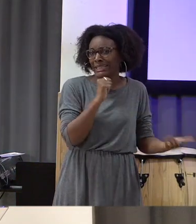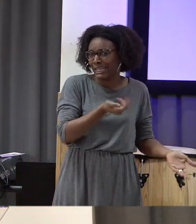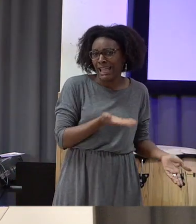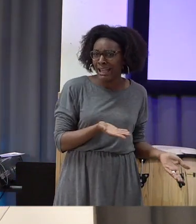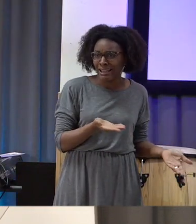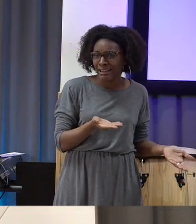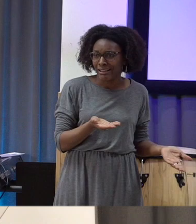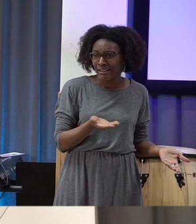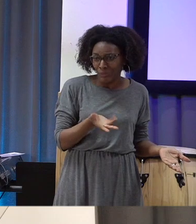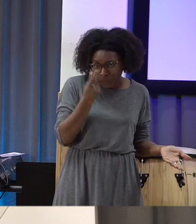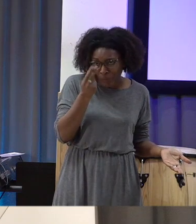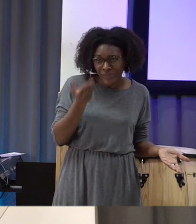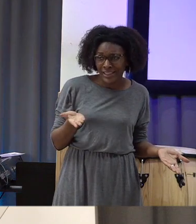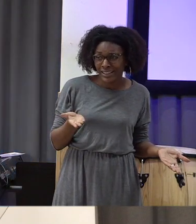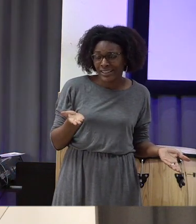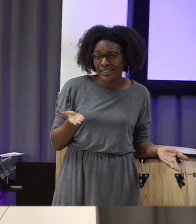Alléluia.